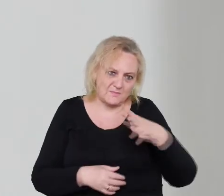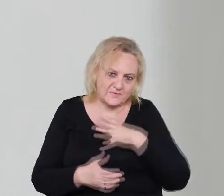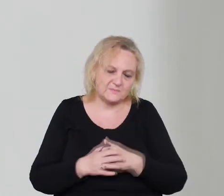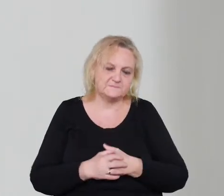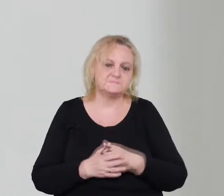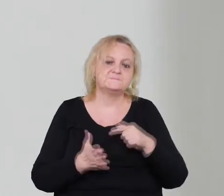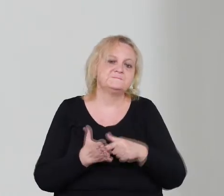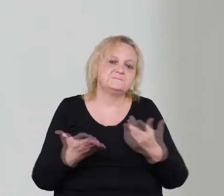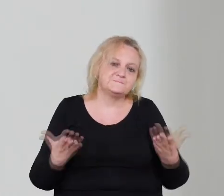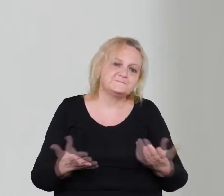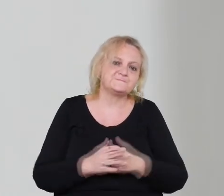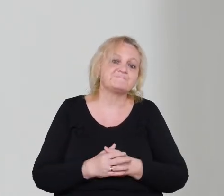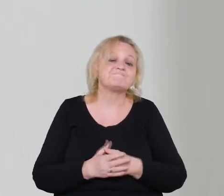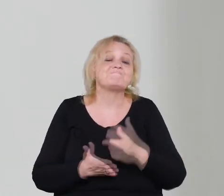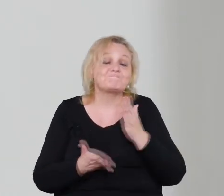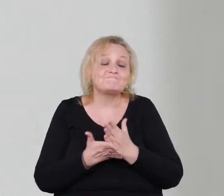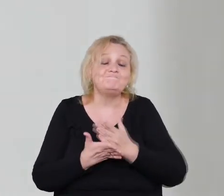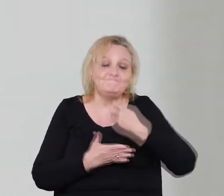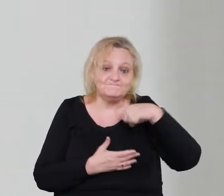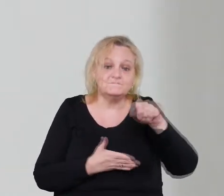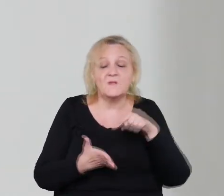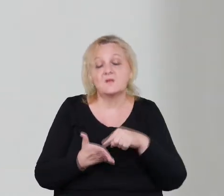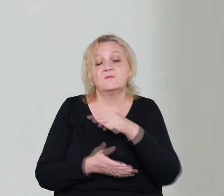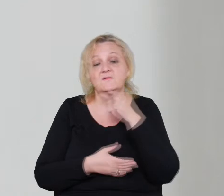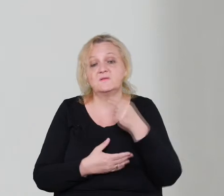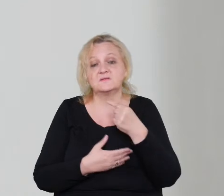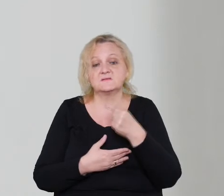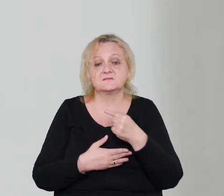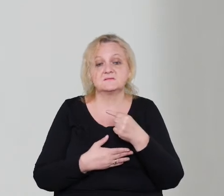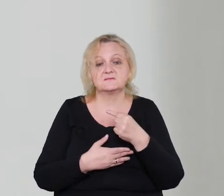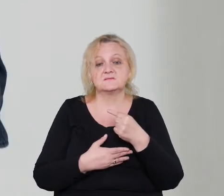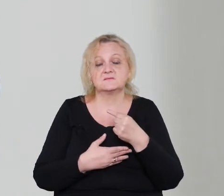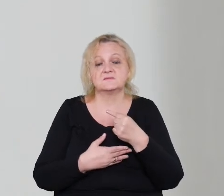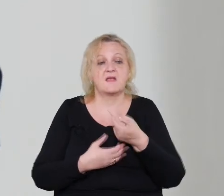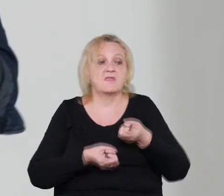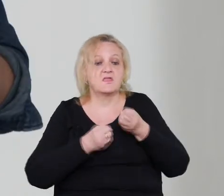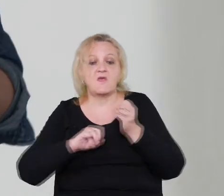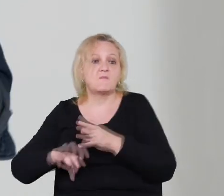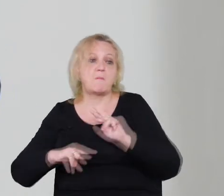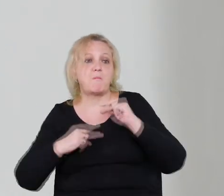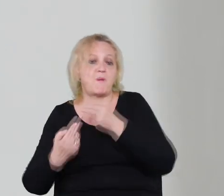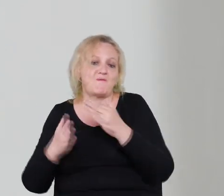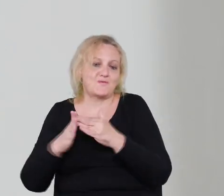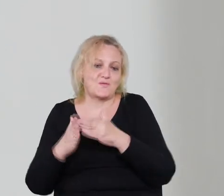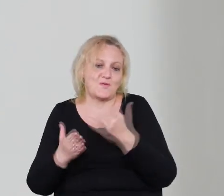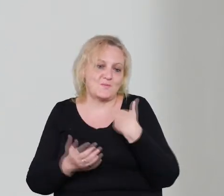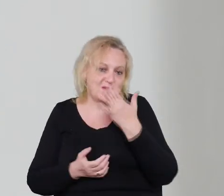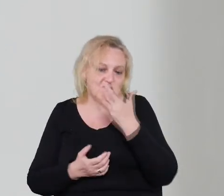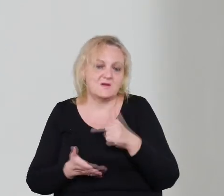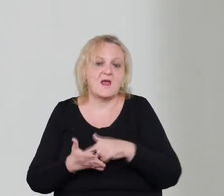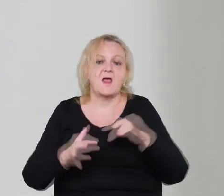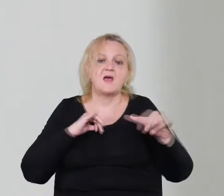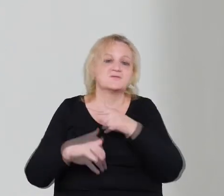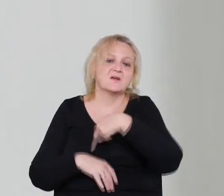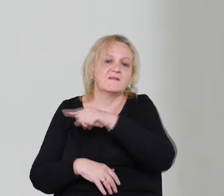No i niestety jak już się wyjedzie no to wtedy wystarczy nie wpuszczać a z punktu widzenia władzy nie ma